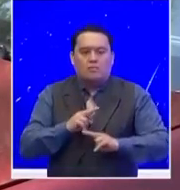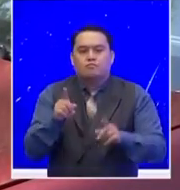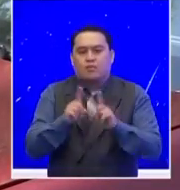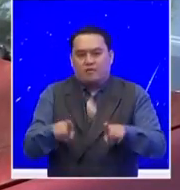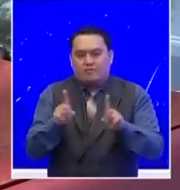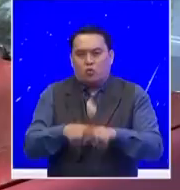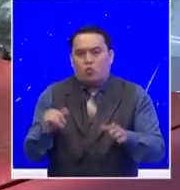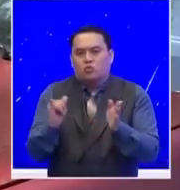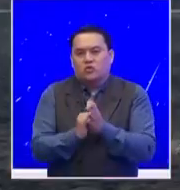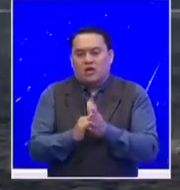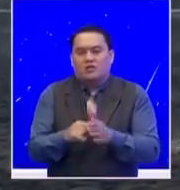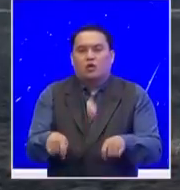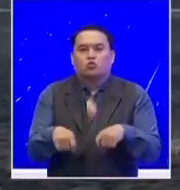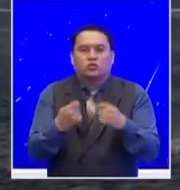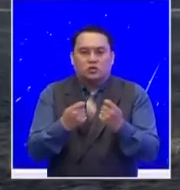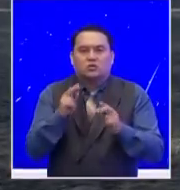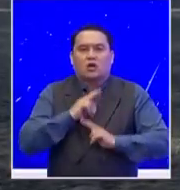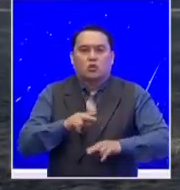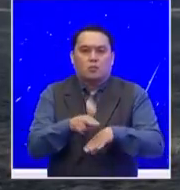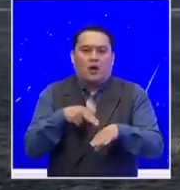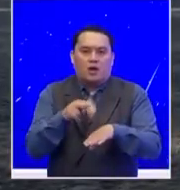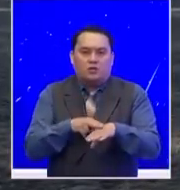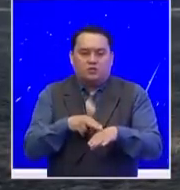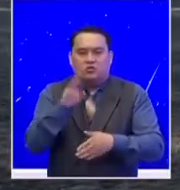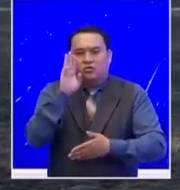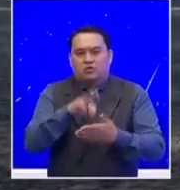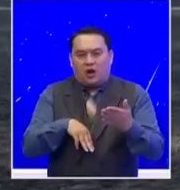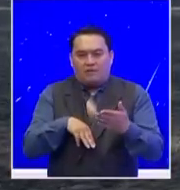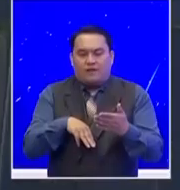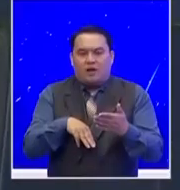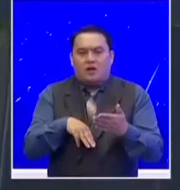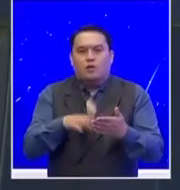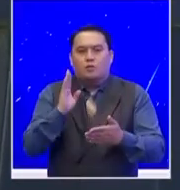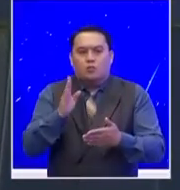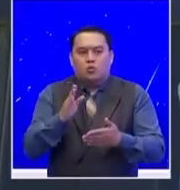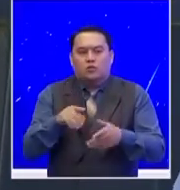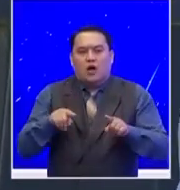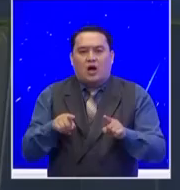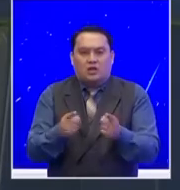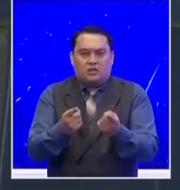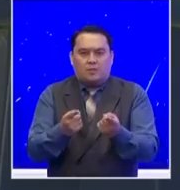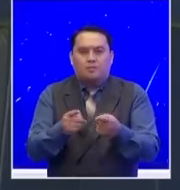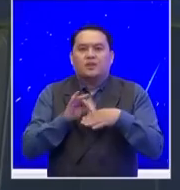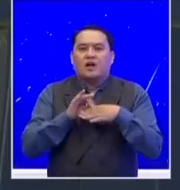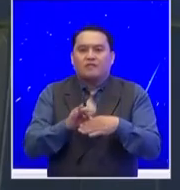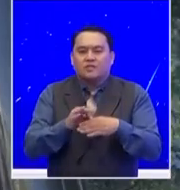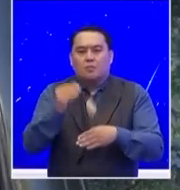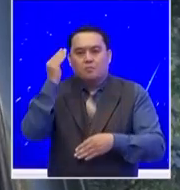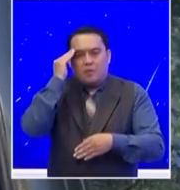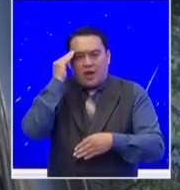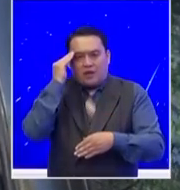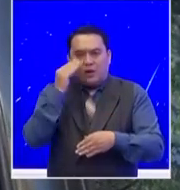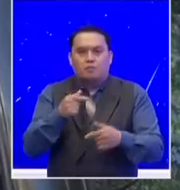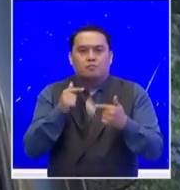повторном установлении фактов нарушения сотрудники полиции накладывают штрафы и даже применяют арест. Для проведения данных мер оперативный штаб